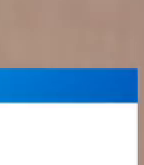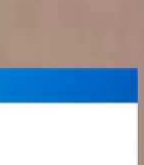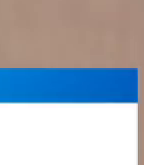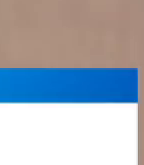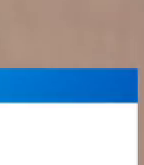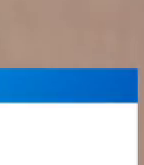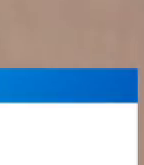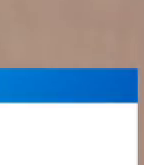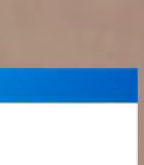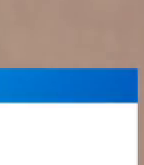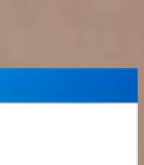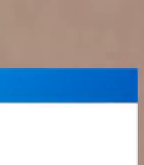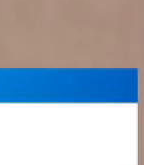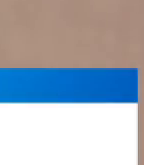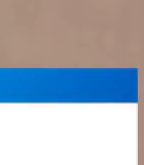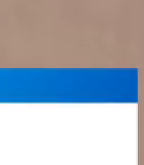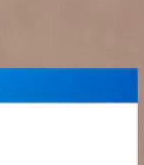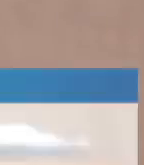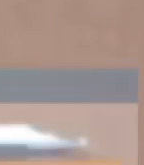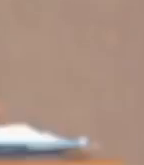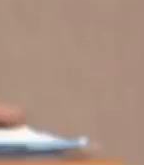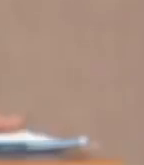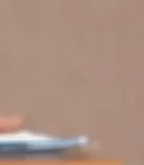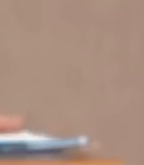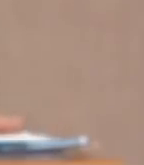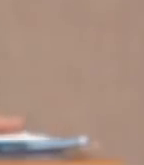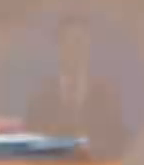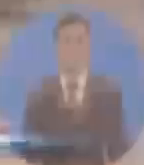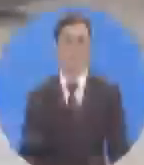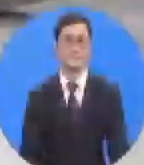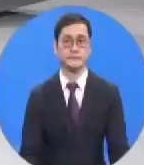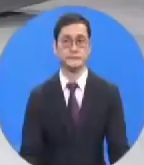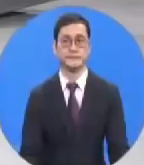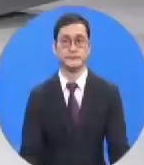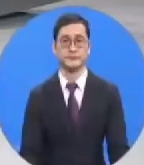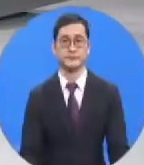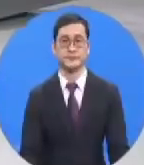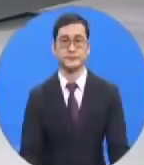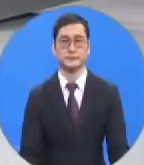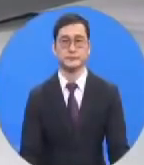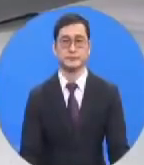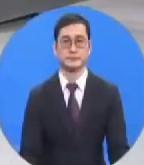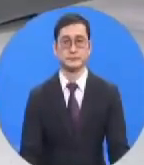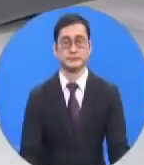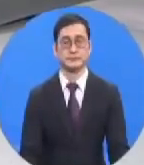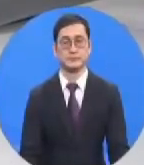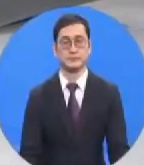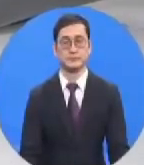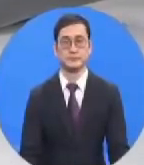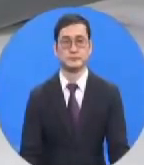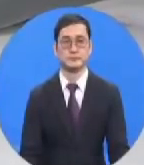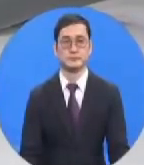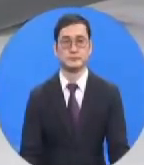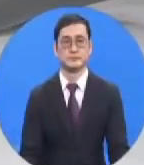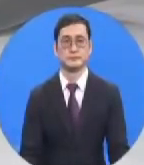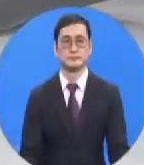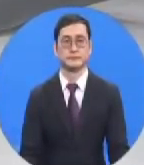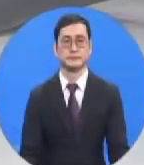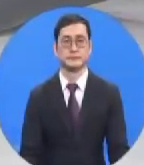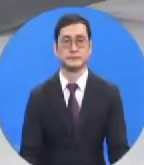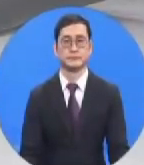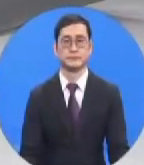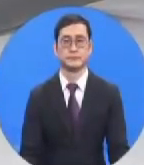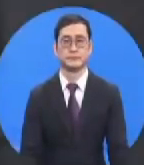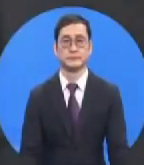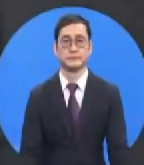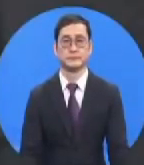하는 예방효과도 충분히 고려해야 된다. 이재명 지사의 입장이 그러니까 어떻게 보면